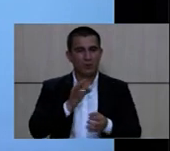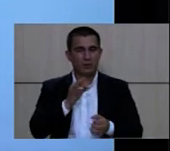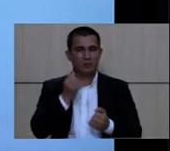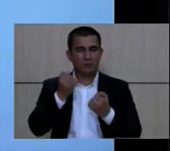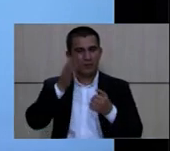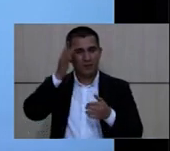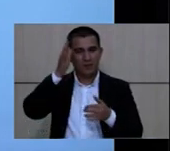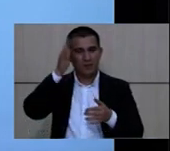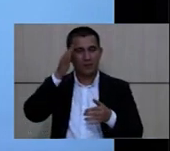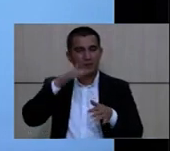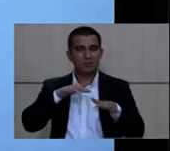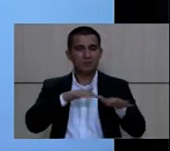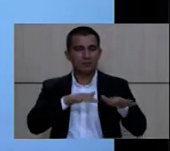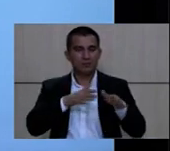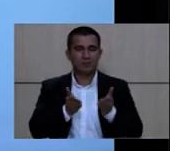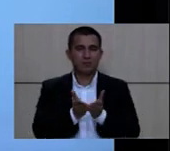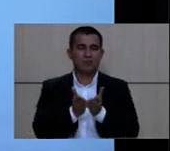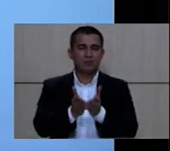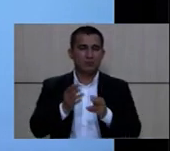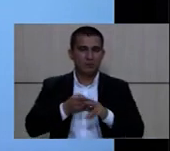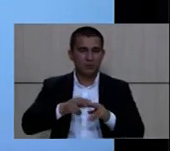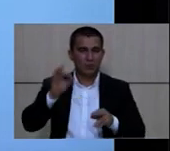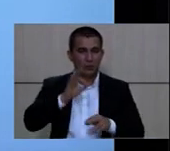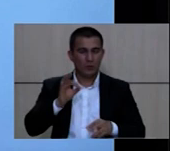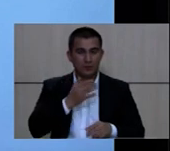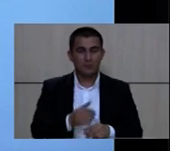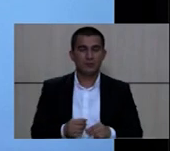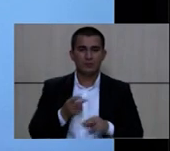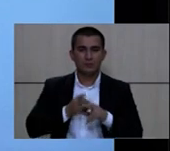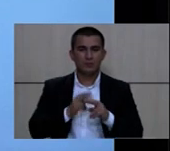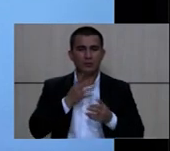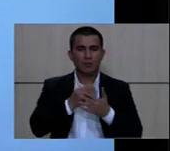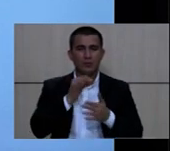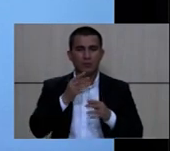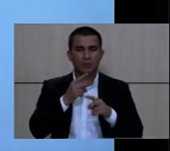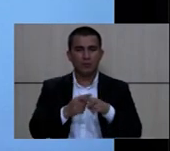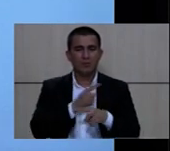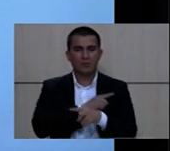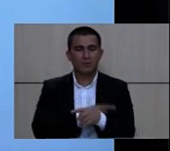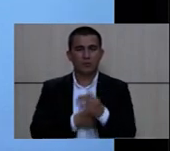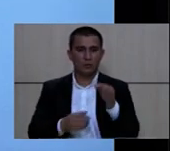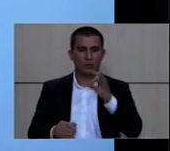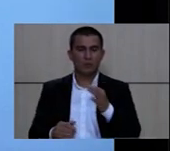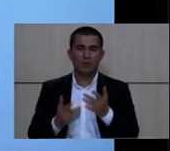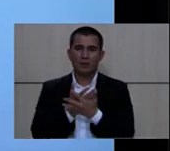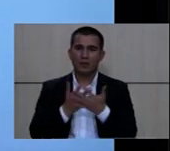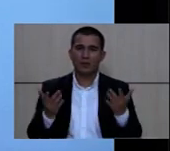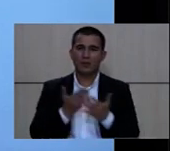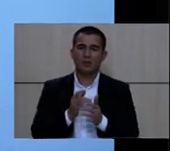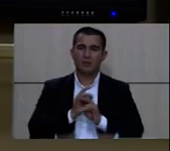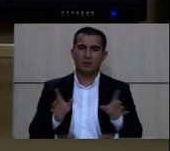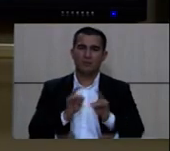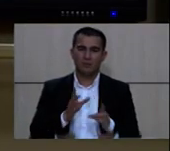masalamiz impulsning saqlanish qonuniga doir. Impulsning saqlanish qonuniga doir biz bir nechta masalalarni ishlagan